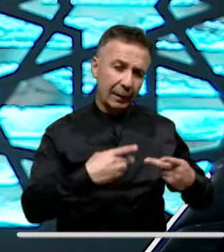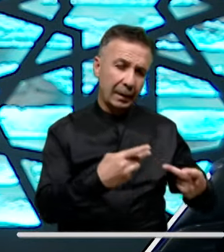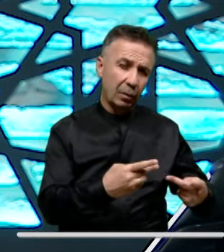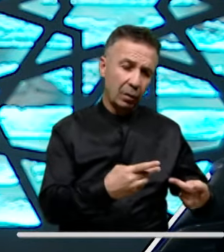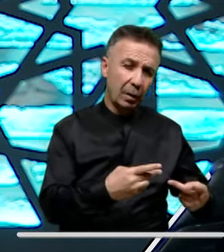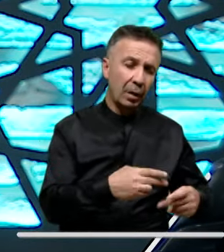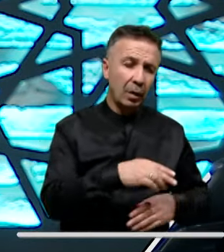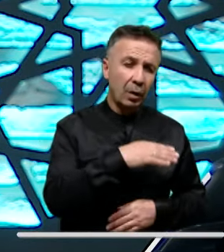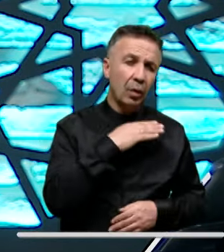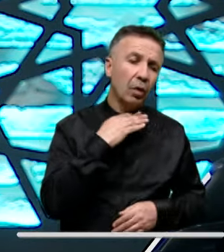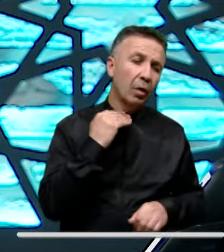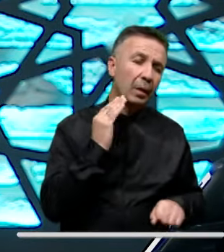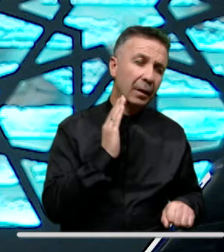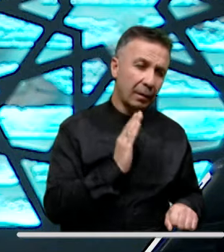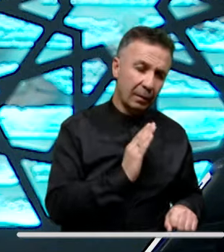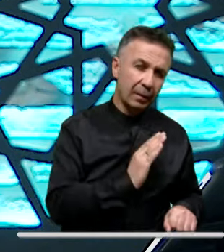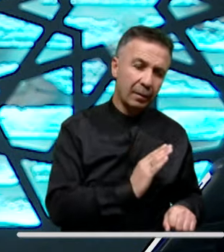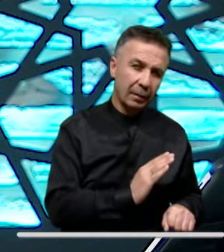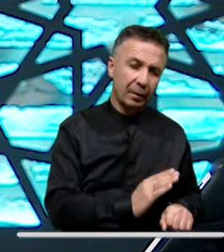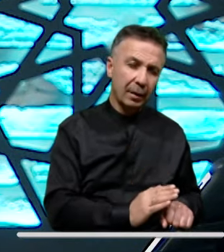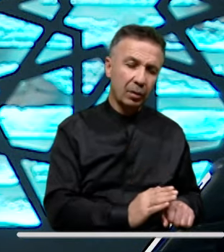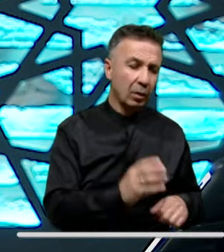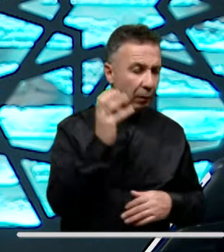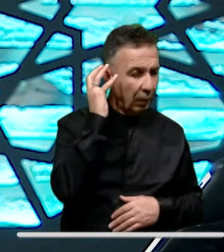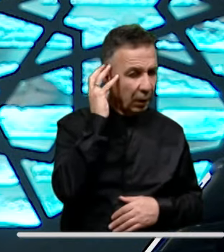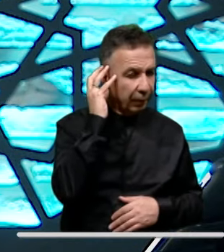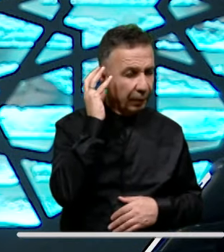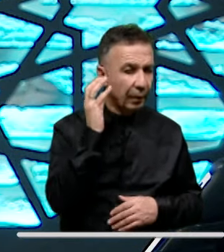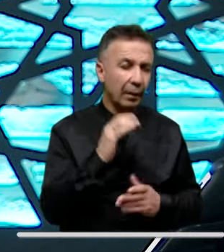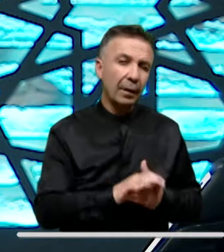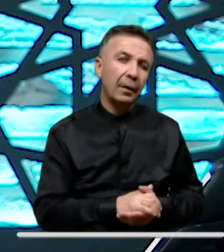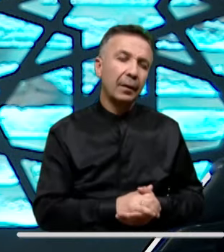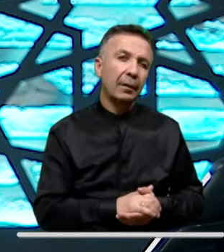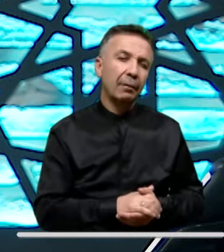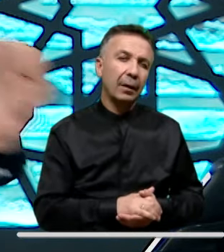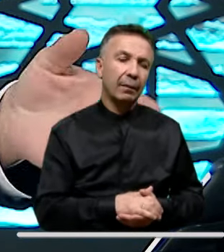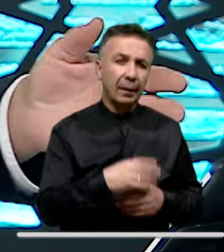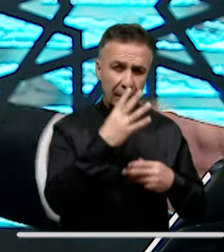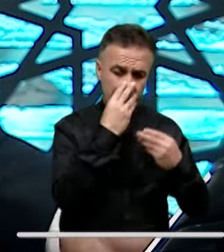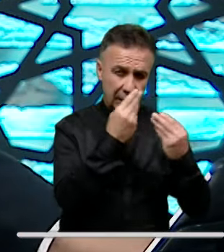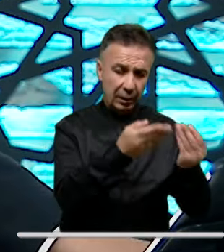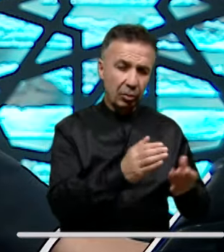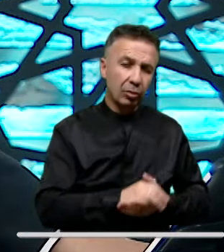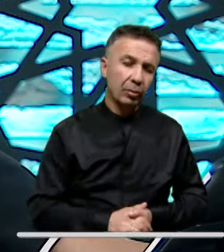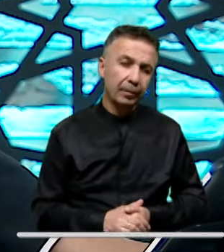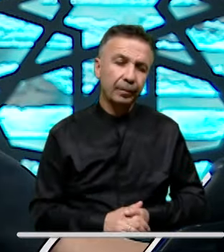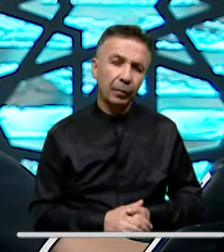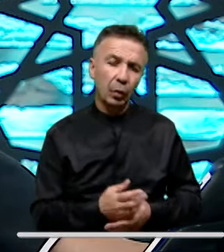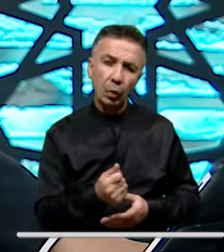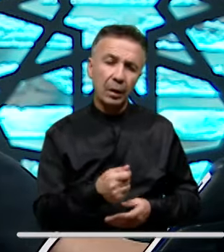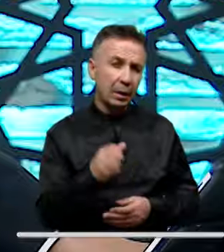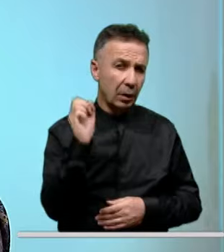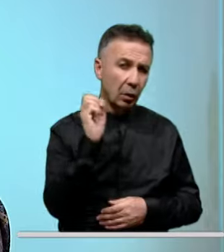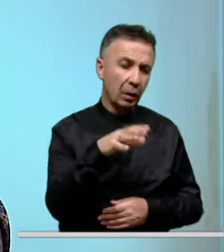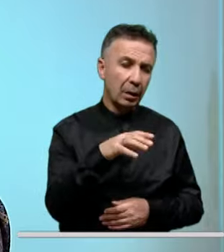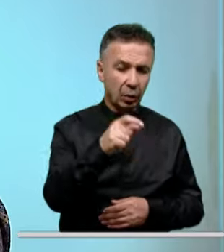kurban organizasyonuna katılıyoruz. Güvendiğimiz bir vakıf dernek STK üzerinden yekten verdik ücretini. Yurt